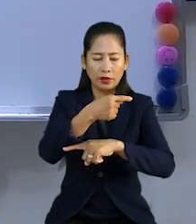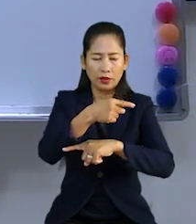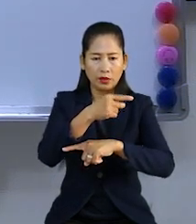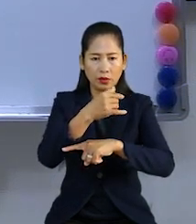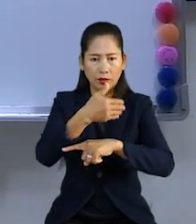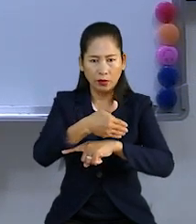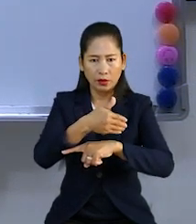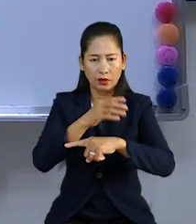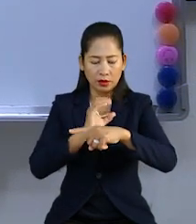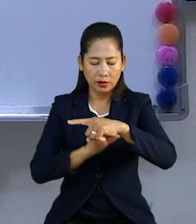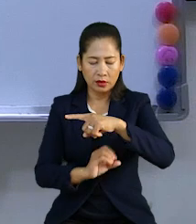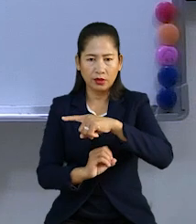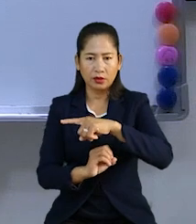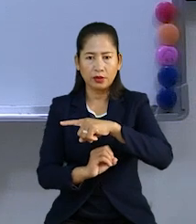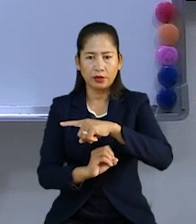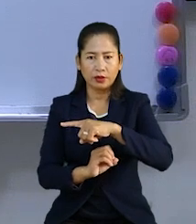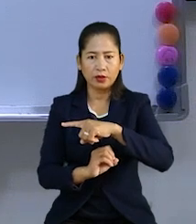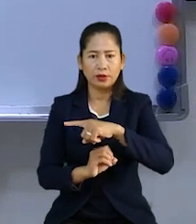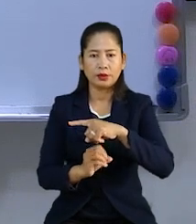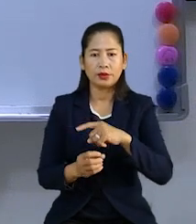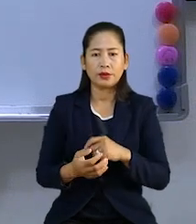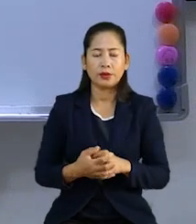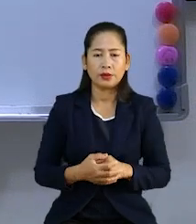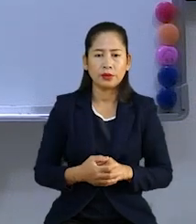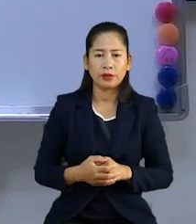đọ bàm buồn, nơi gió, sồn.